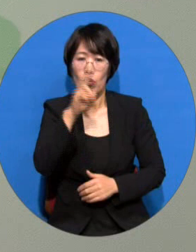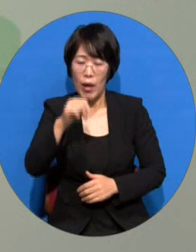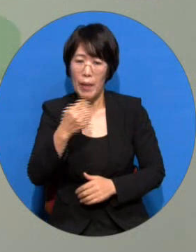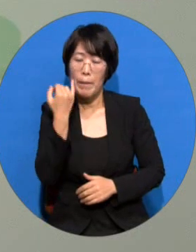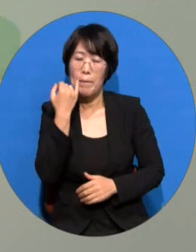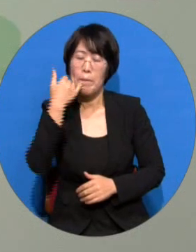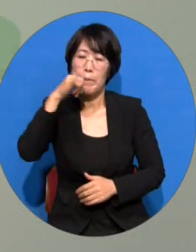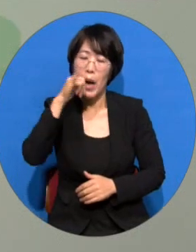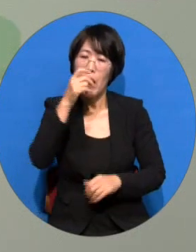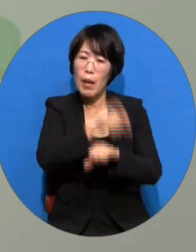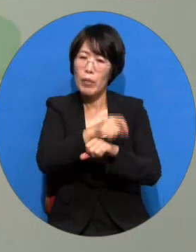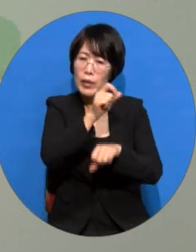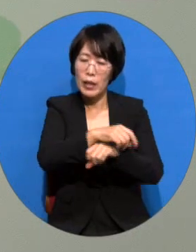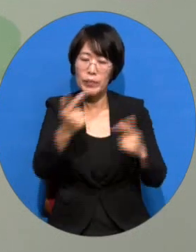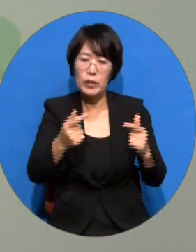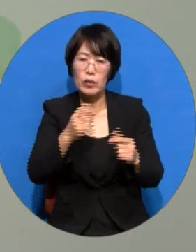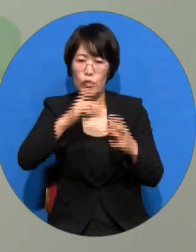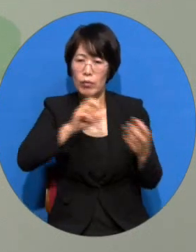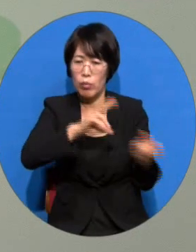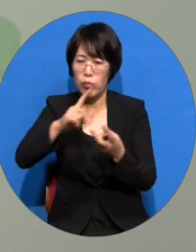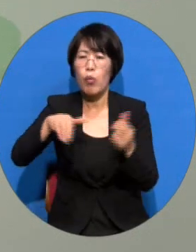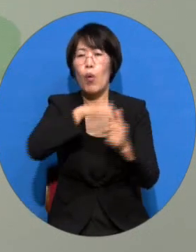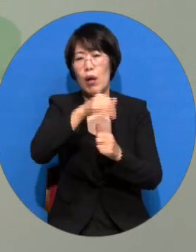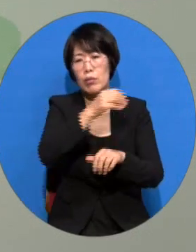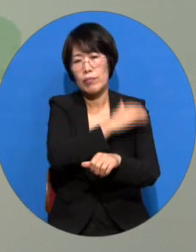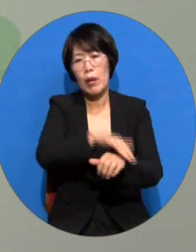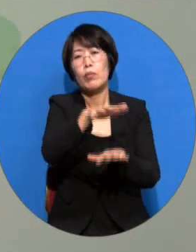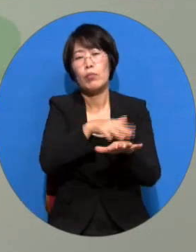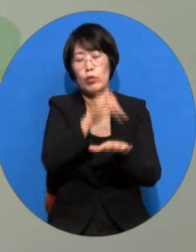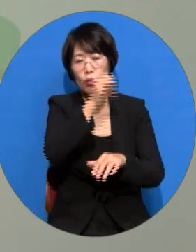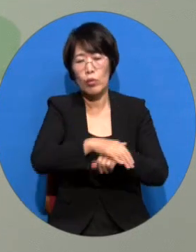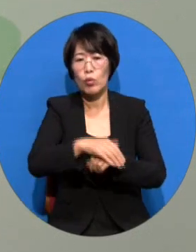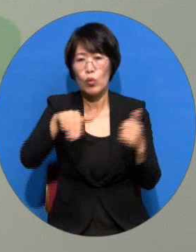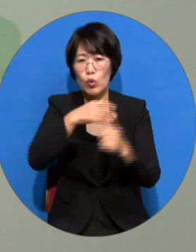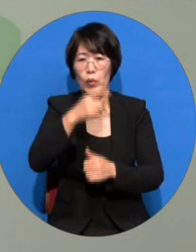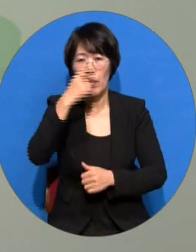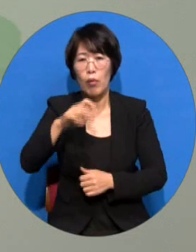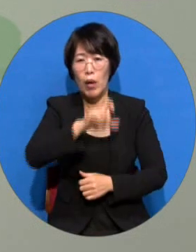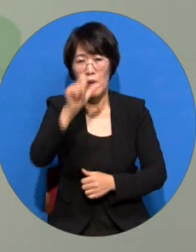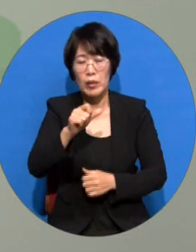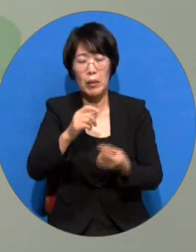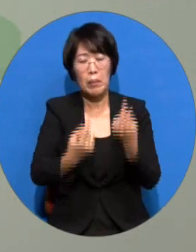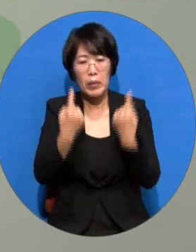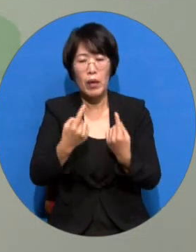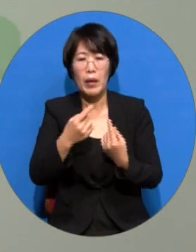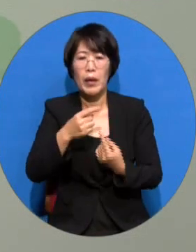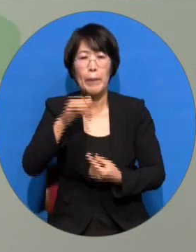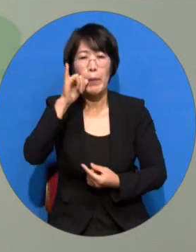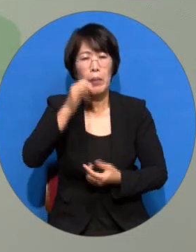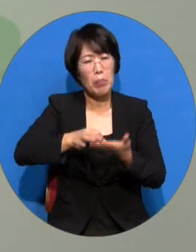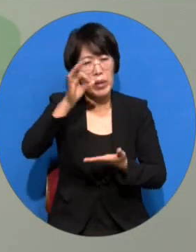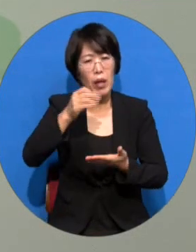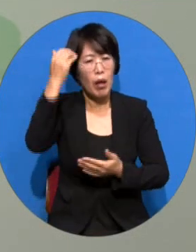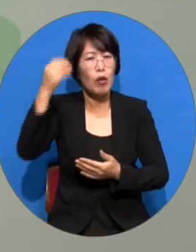삼손은 인터넷과 국제 물류 유통 인프라가 잘 갖춰져 있고 주변 동남아 국가에 비해 40 누가 비싸게 거래되는